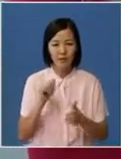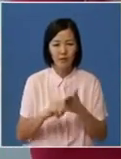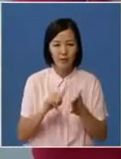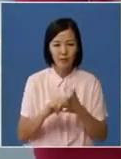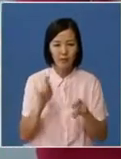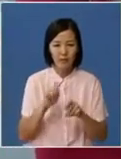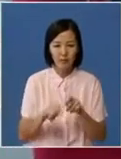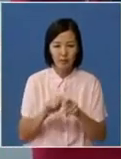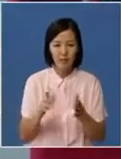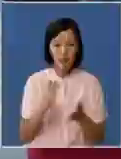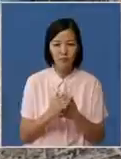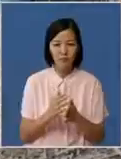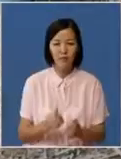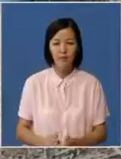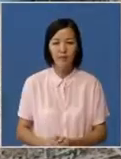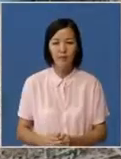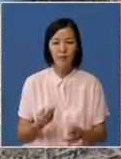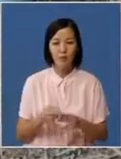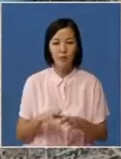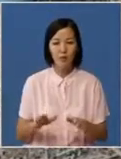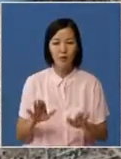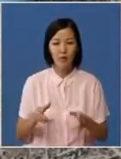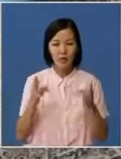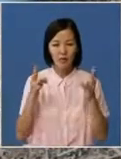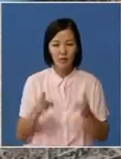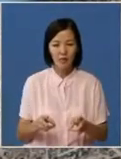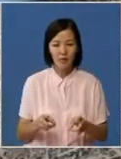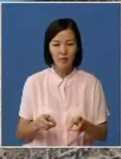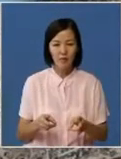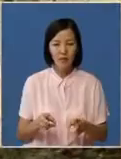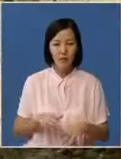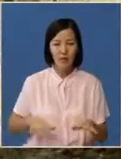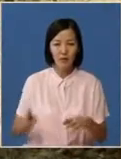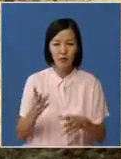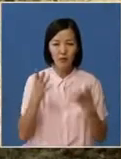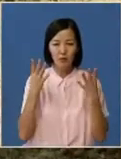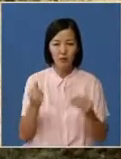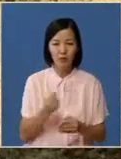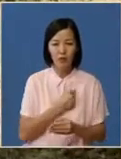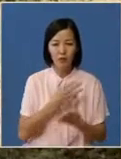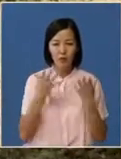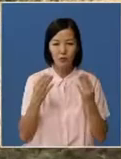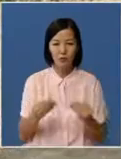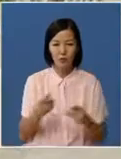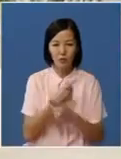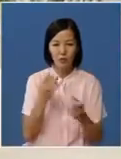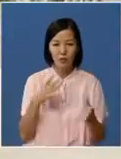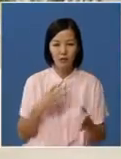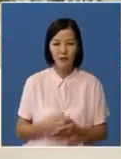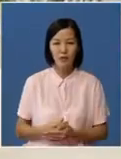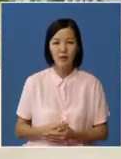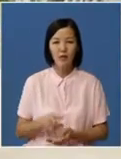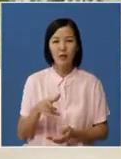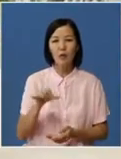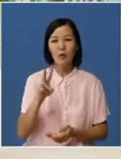кірісті. Тергеу амалдары жүргізіліп жатыр. Осы қайғылы жағдайға байланысты аймақта 3 күндік қаралы күн жарияланды.